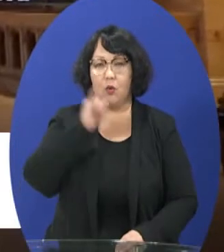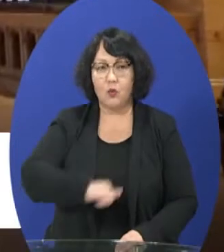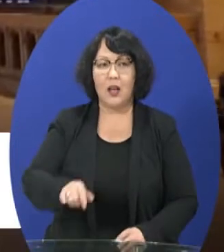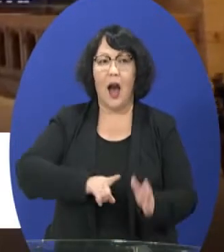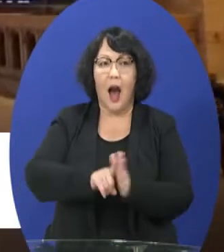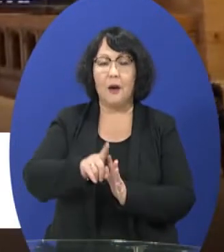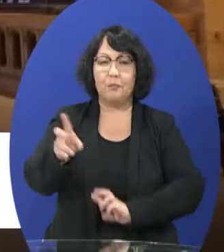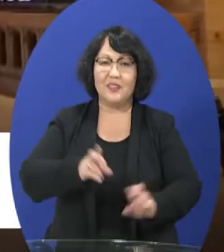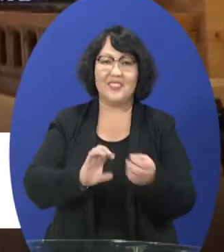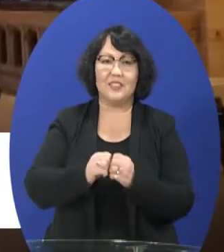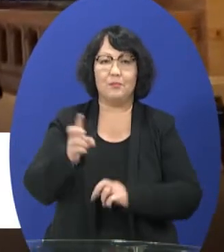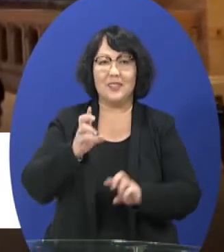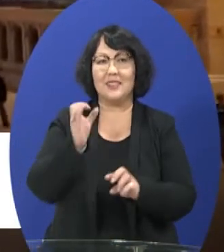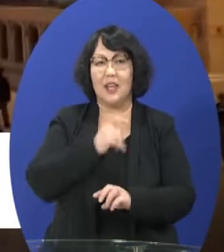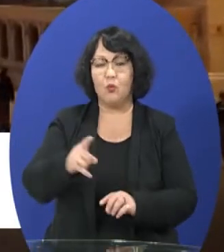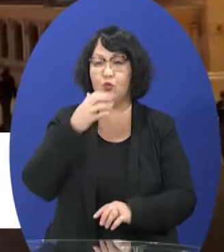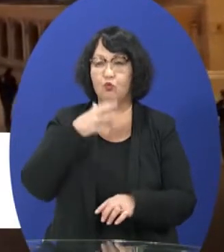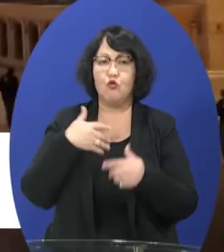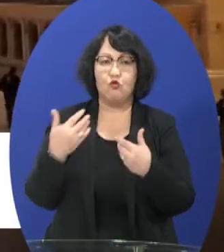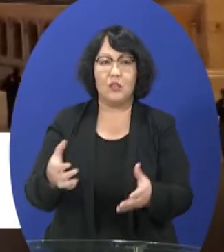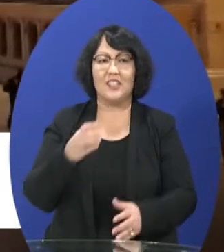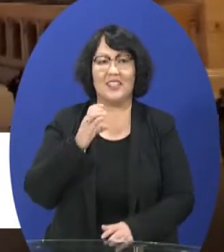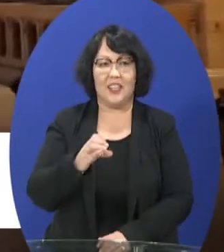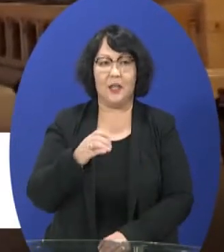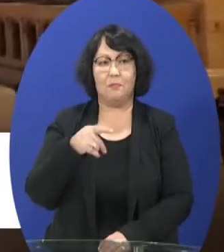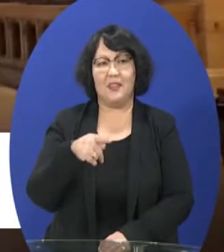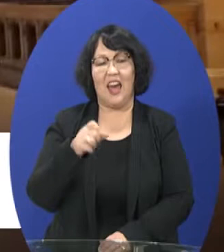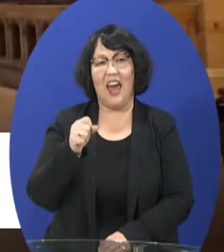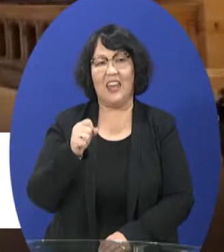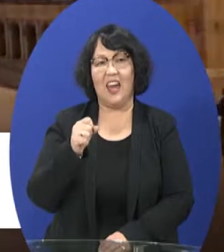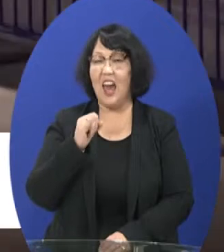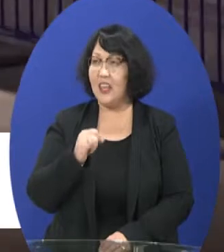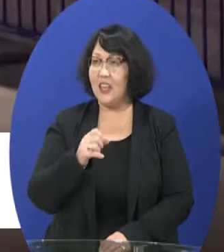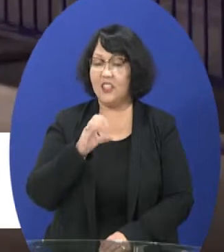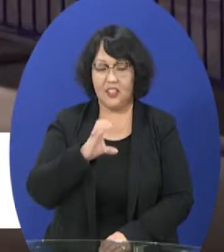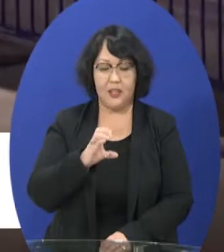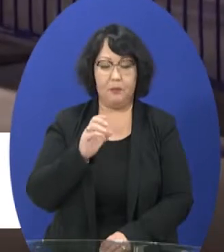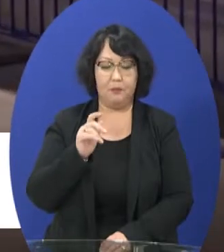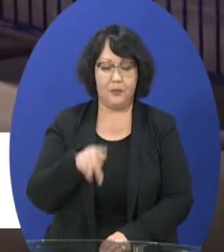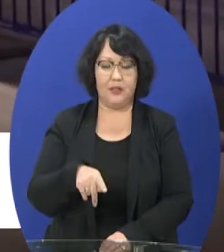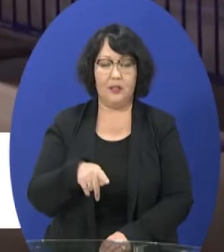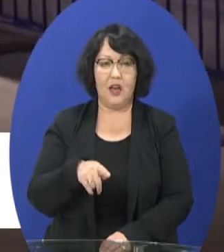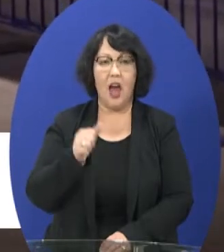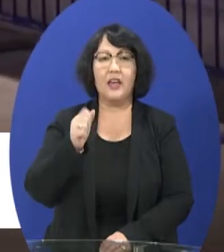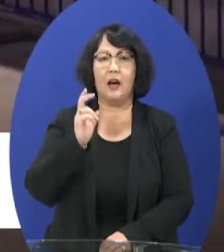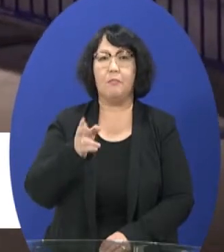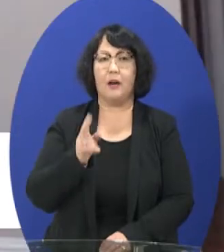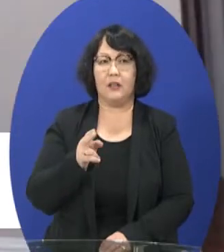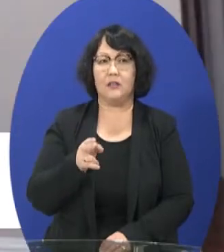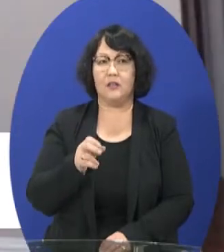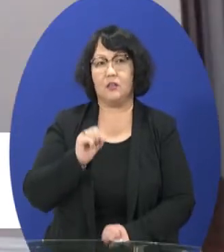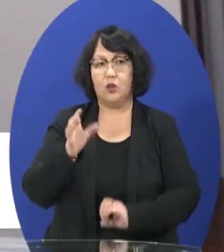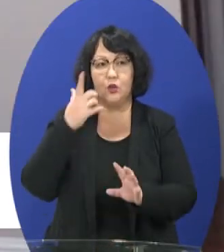эрхлэгчдэд бизнес санхүүгийн зөвлөгөө явуулдаг CPA компани үүсгэн байгуулагчтай бид ярилцаж энэ талаар тодруллаа. Өдөр тутмынхаа үйл